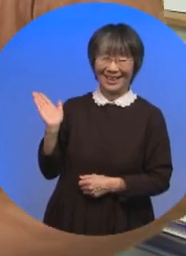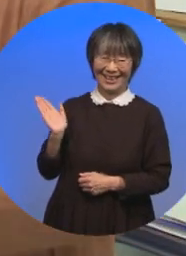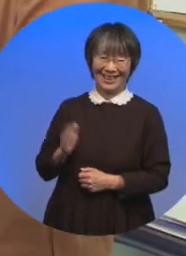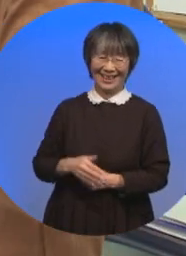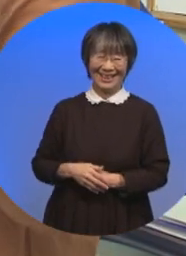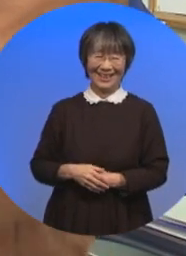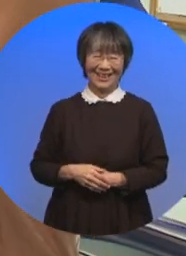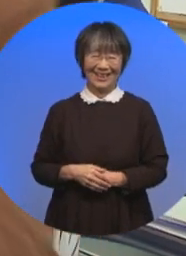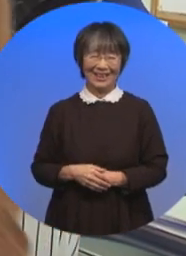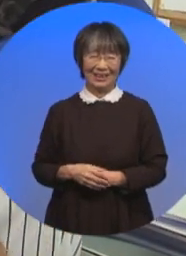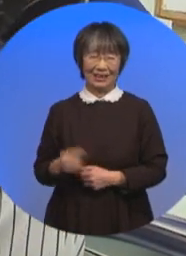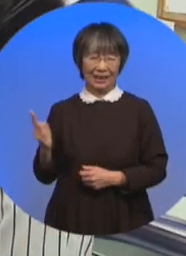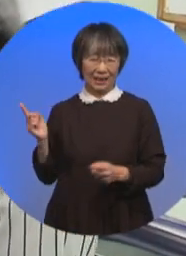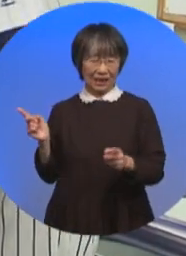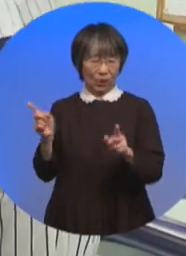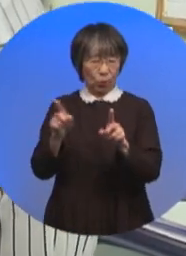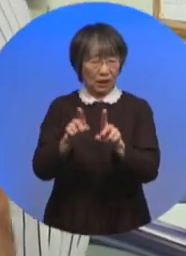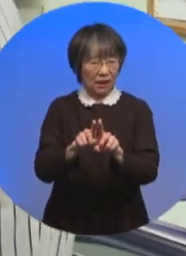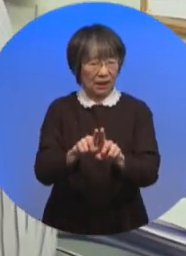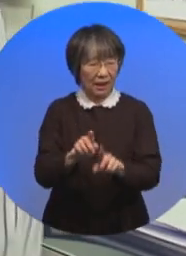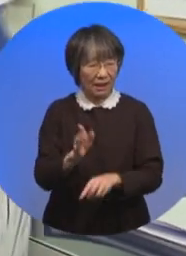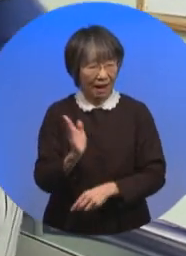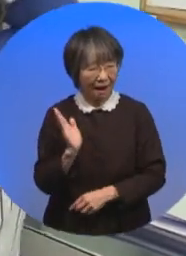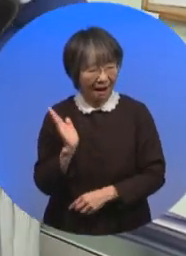僕が出るタイミングで一瞬で出たから